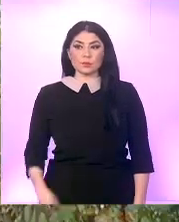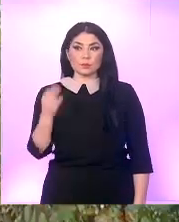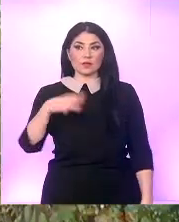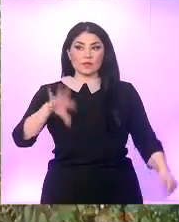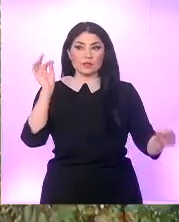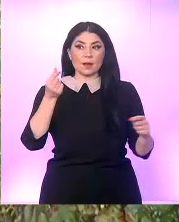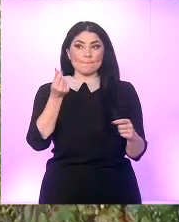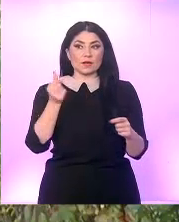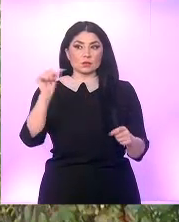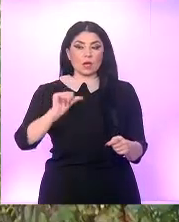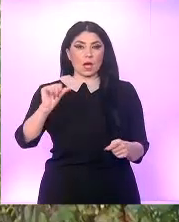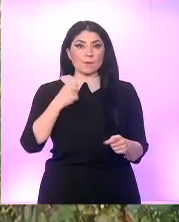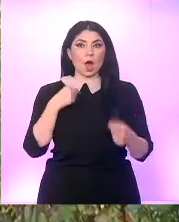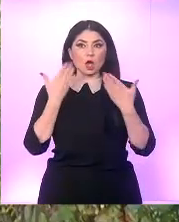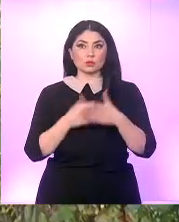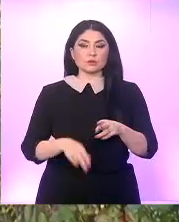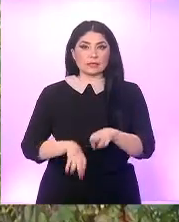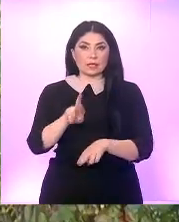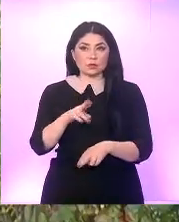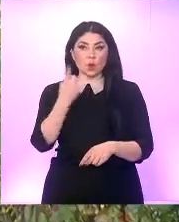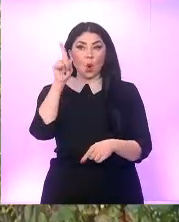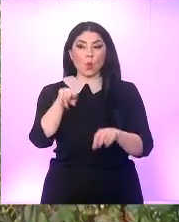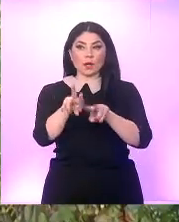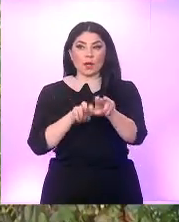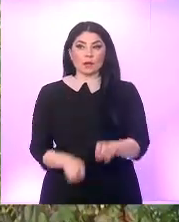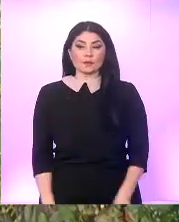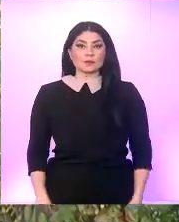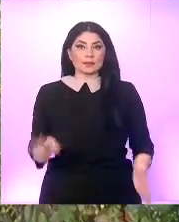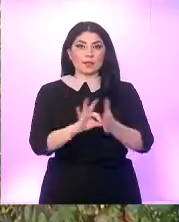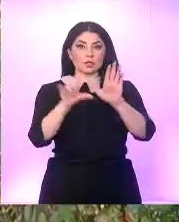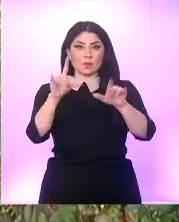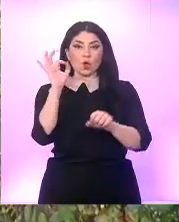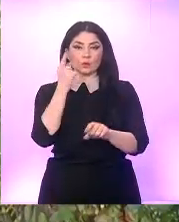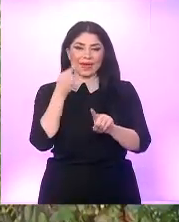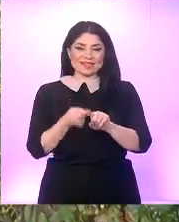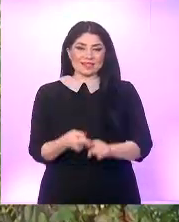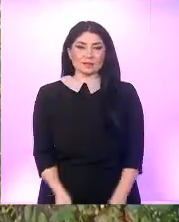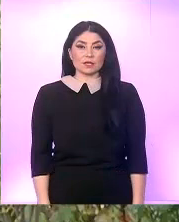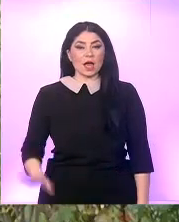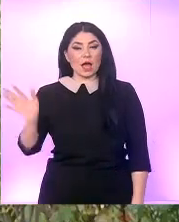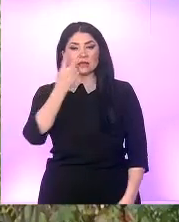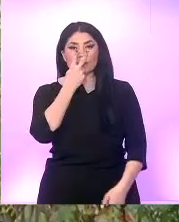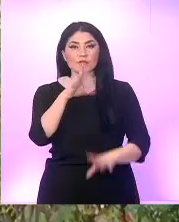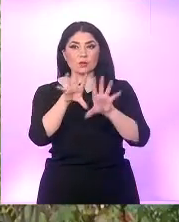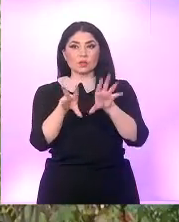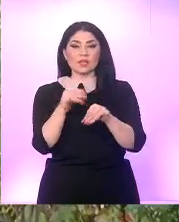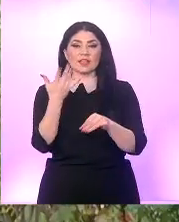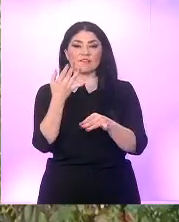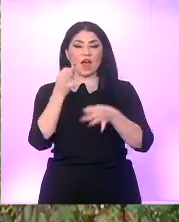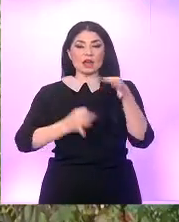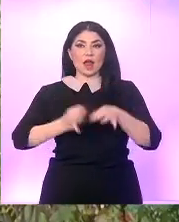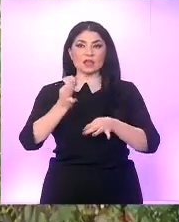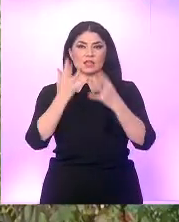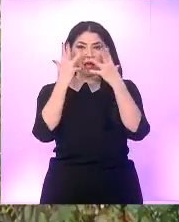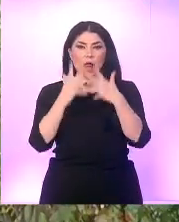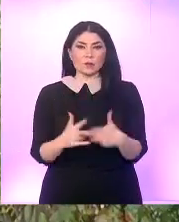Bine v-am găsit, prețurile carburanților au început să crească în urmă cu o lună, pe data de 7 octombrie mai exact. Dar haideți să privim împreună pe câteva grafice, să facem